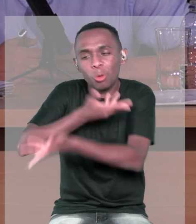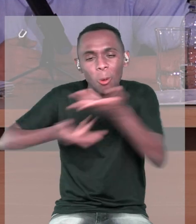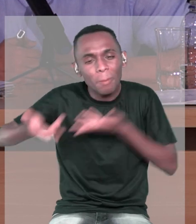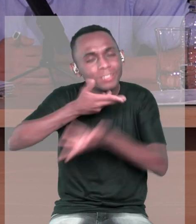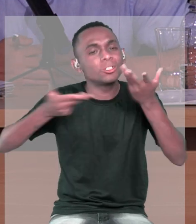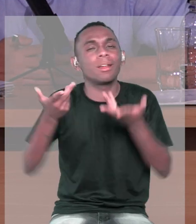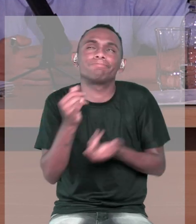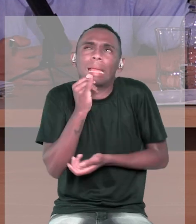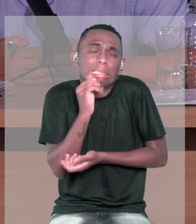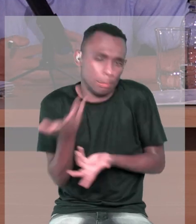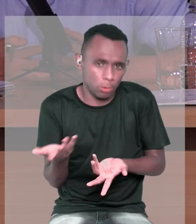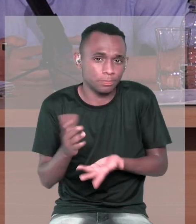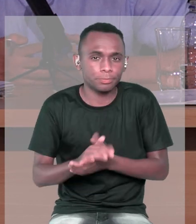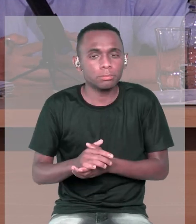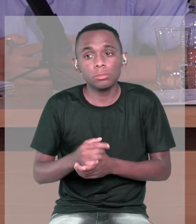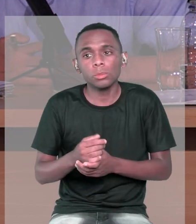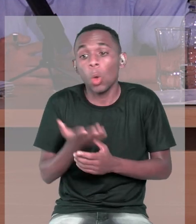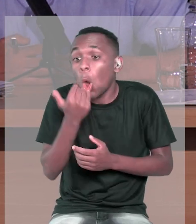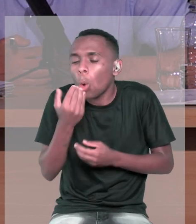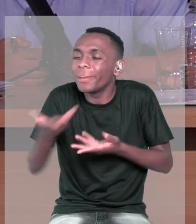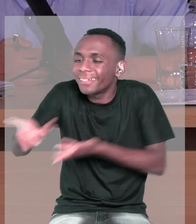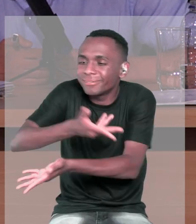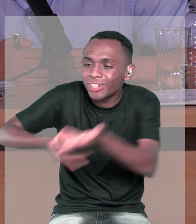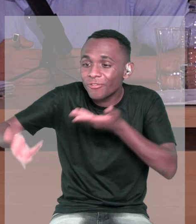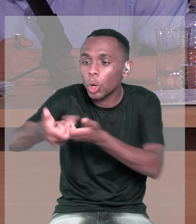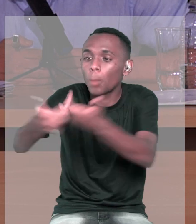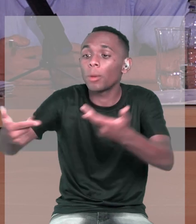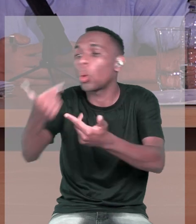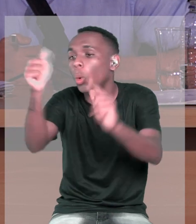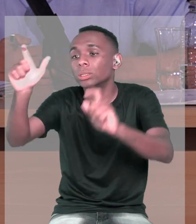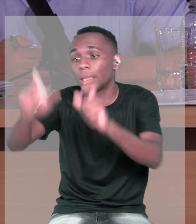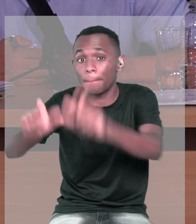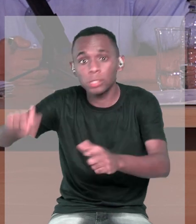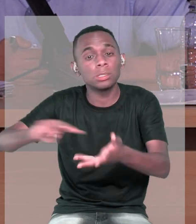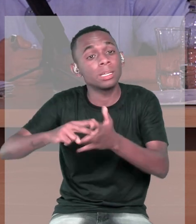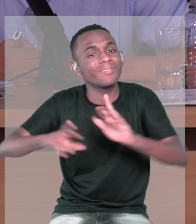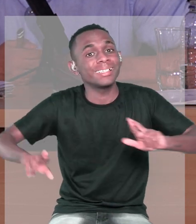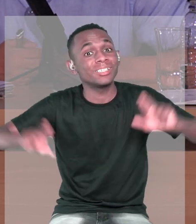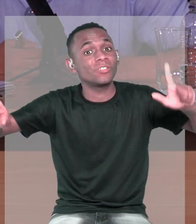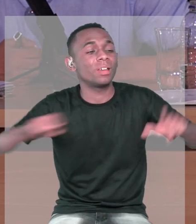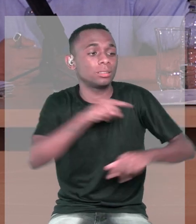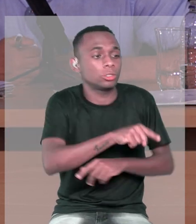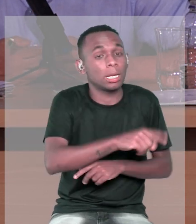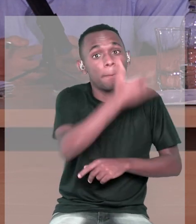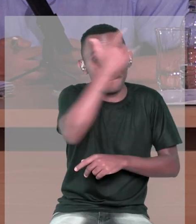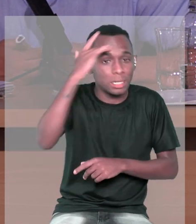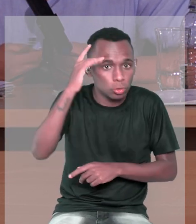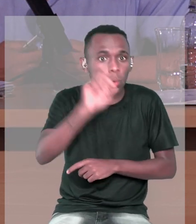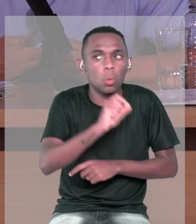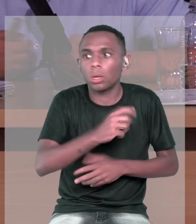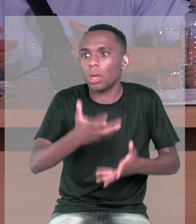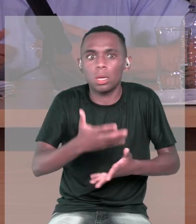exemplo, uma refeição com outras pessoas, é absolutamente diferente de uma pessoa que tem prazer